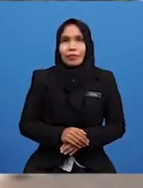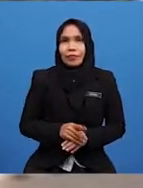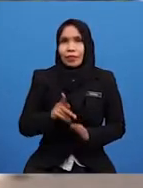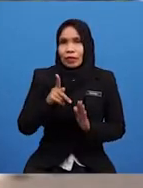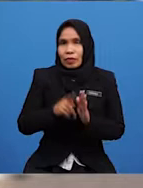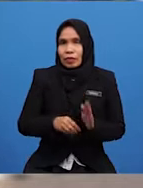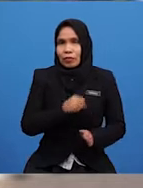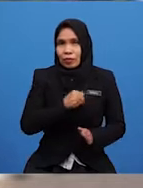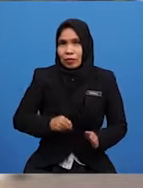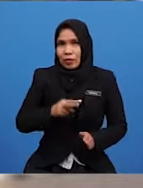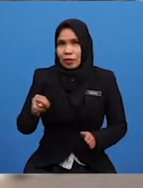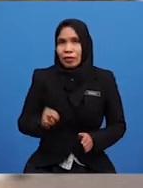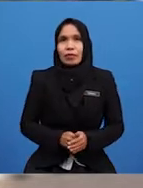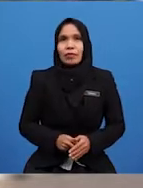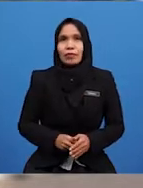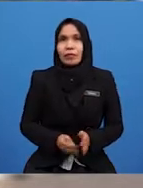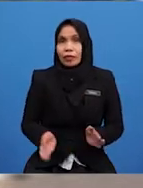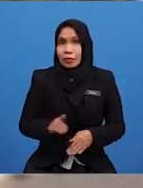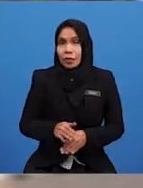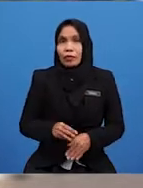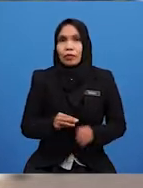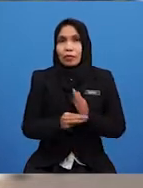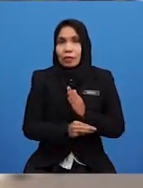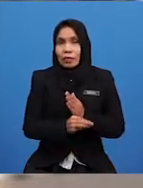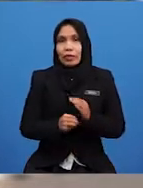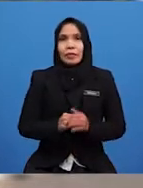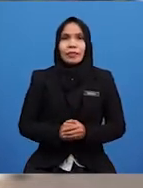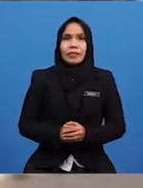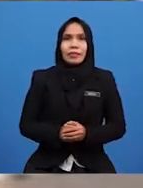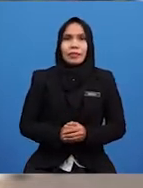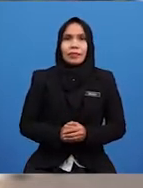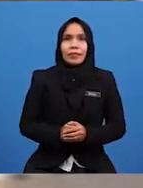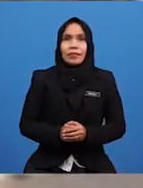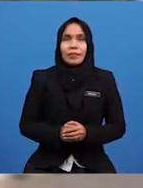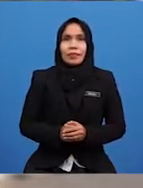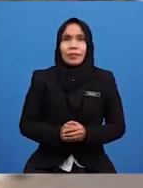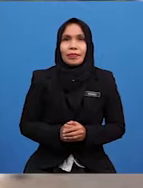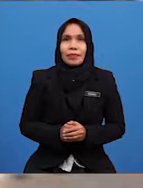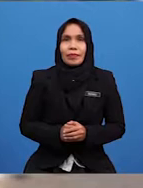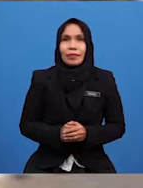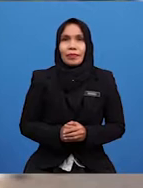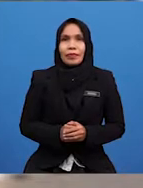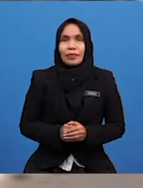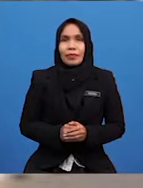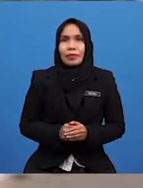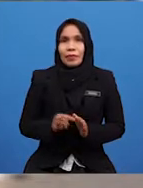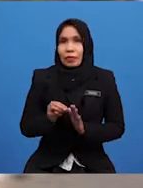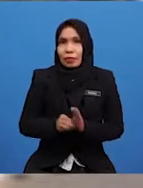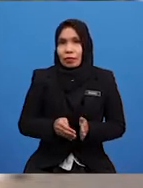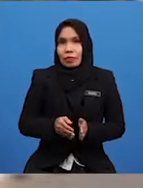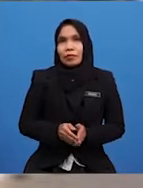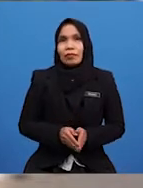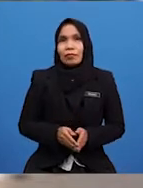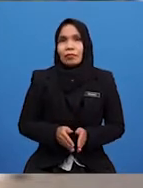hubungan luar dalam bentuk diplomatik dan perdagangan. Hubungan berlaku dengan kerajaan